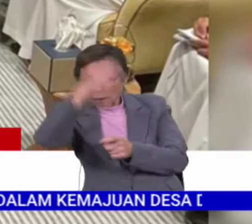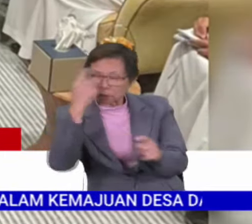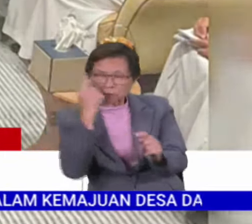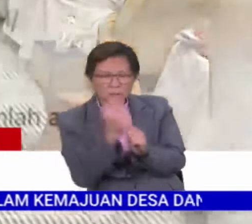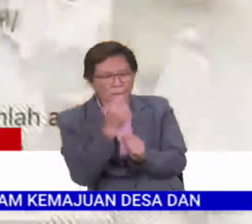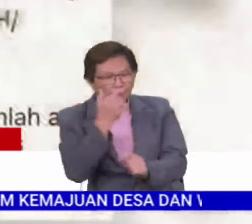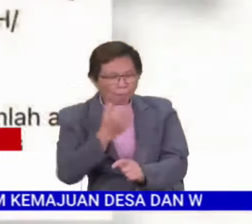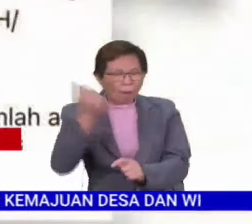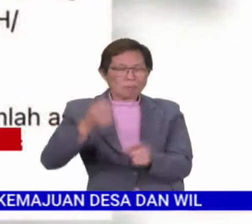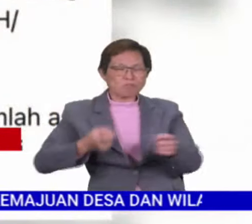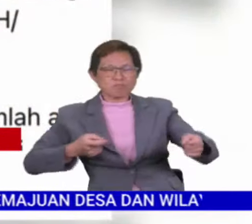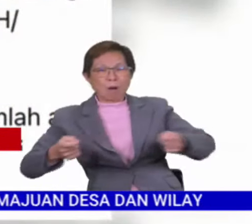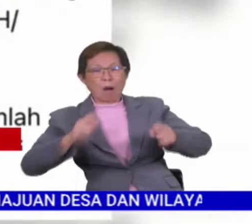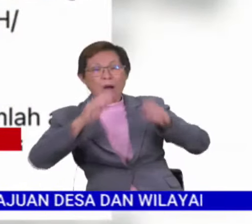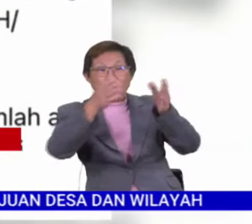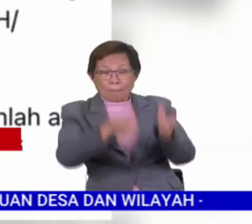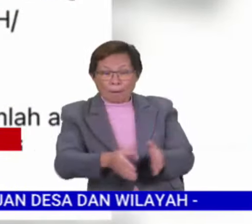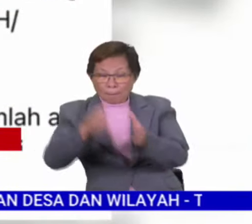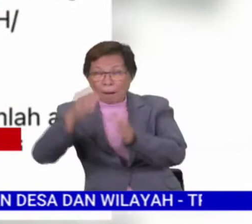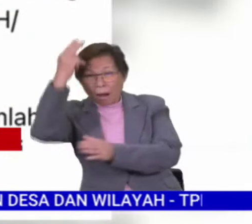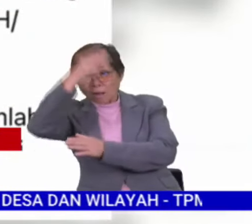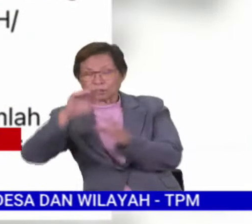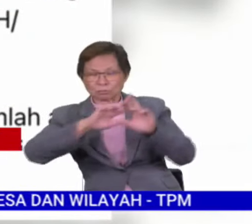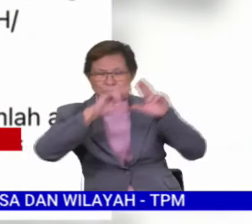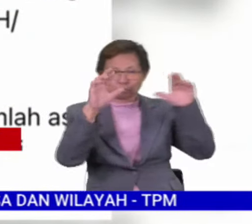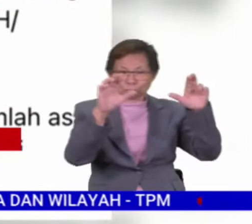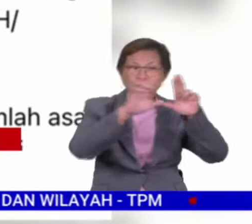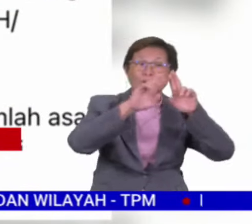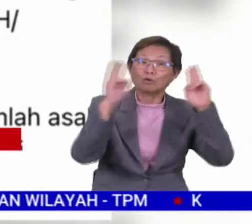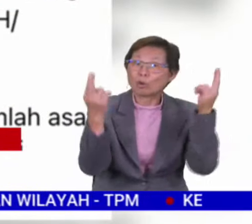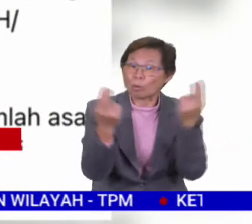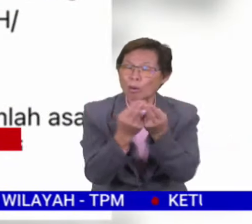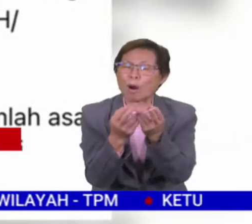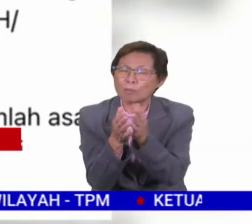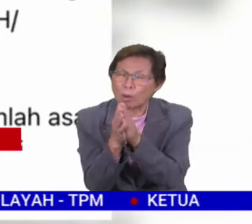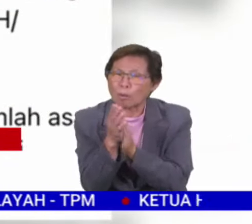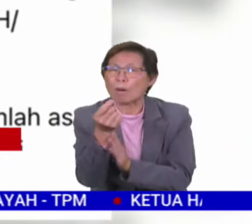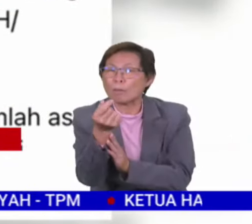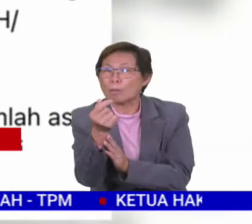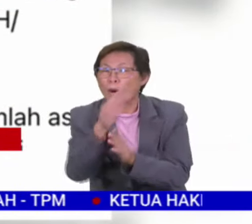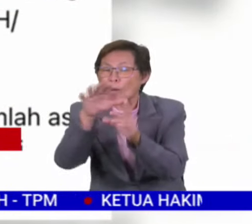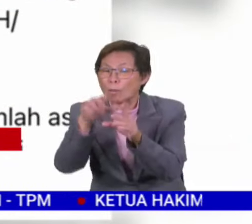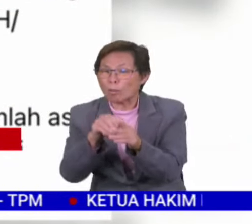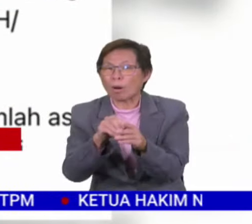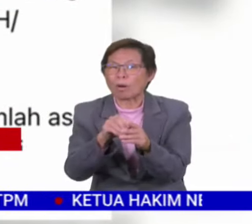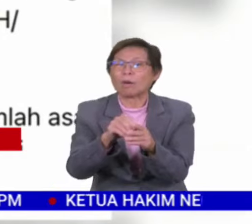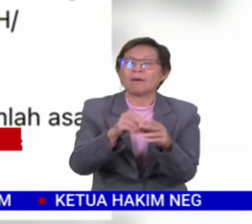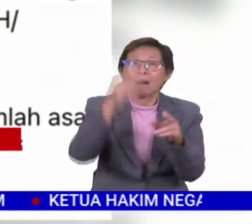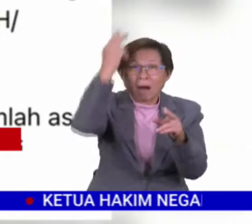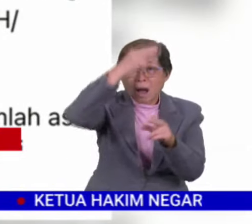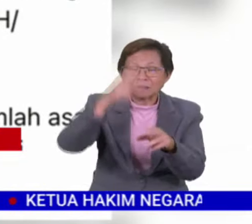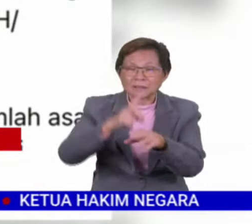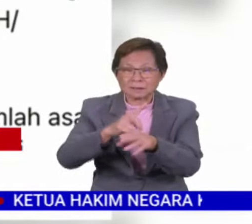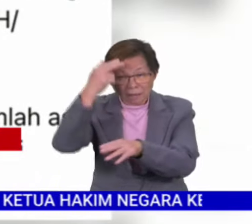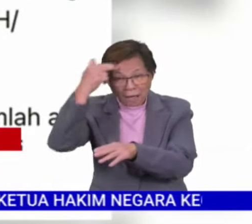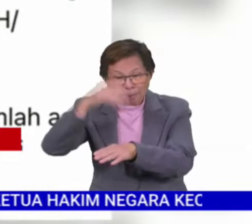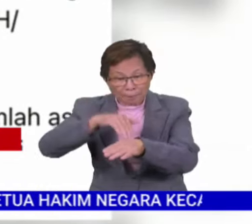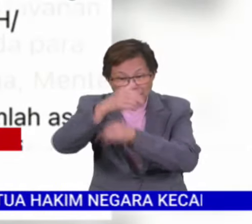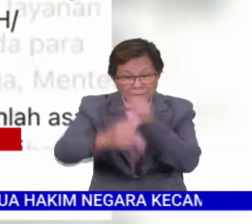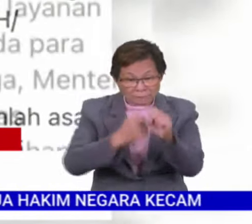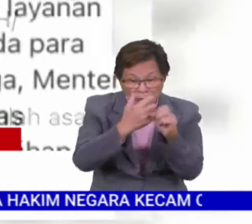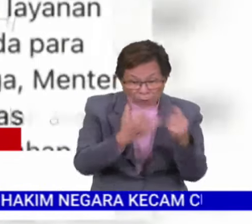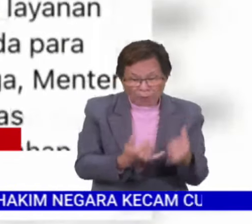kekal terbaik dalam menguruskan jemaah haji, rombongan turut memohon agar kos-kos yang melibatkan urusan haji di Tanah Suci pada tahun